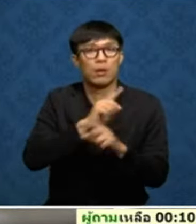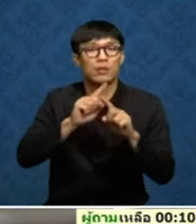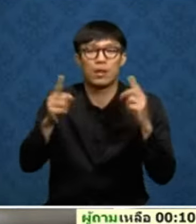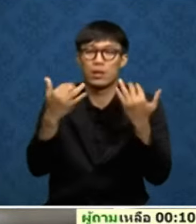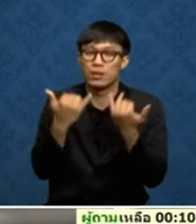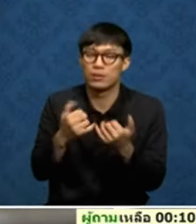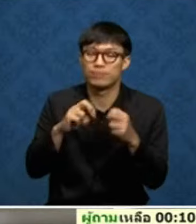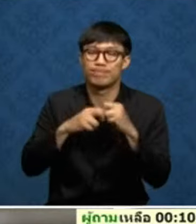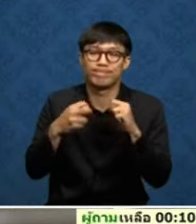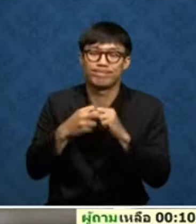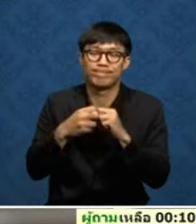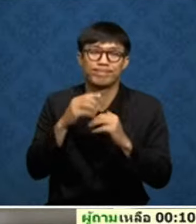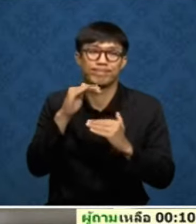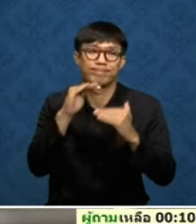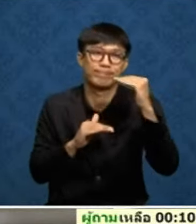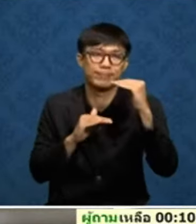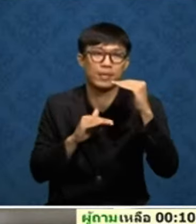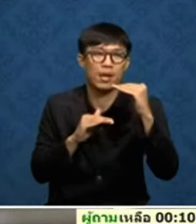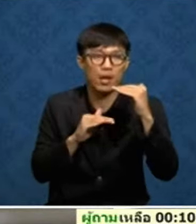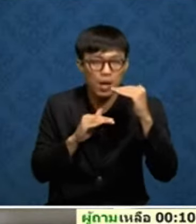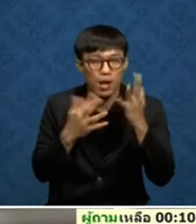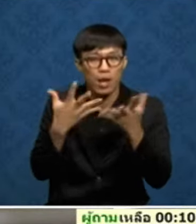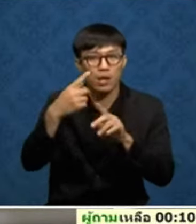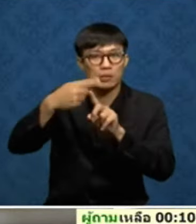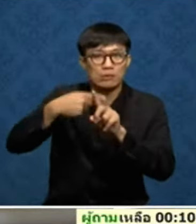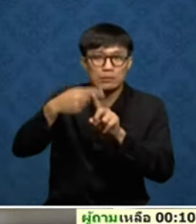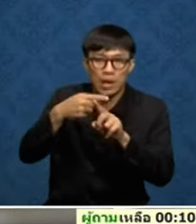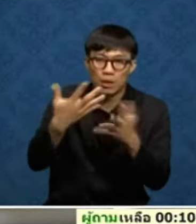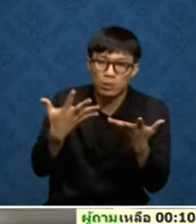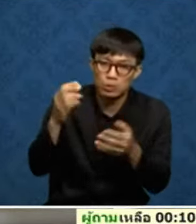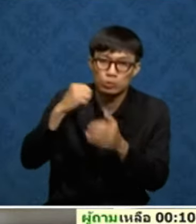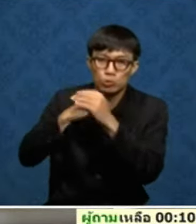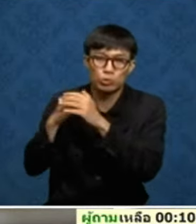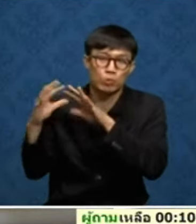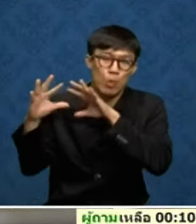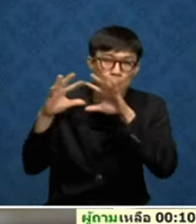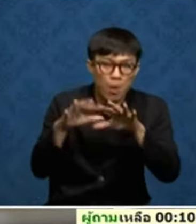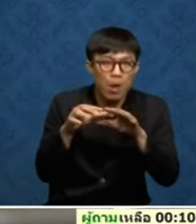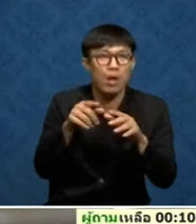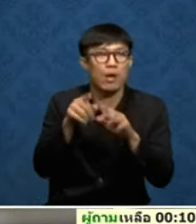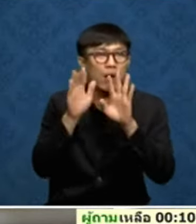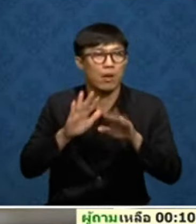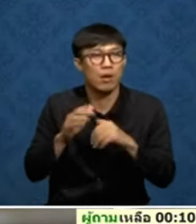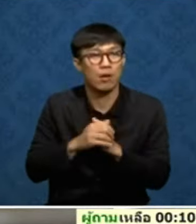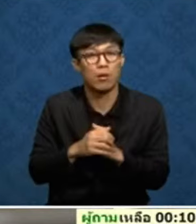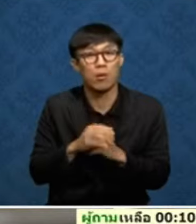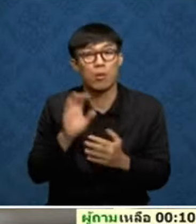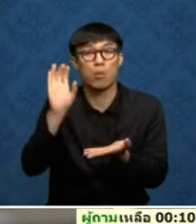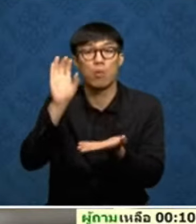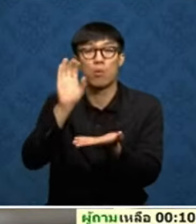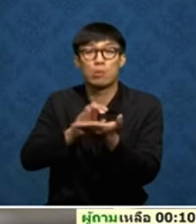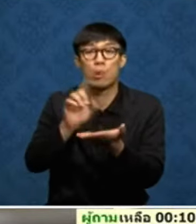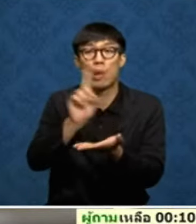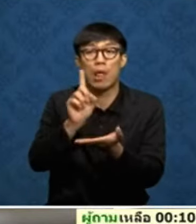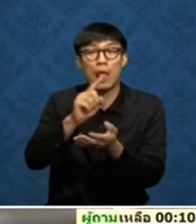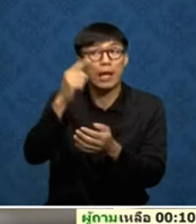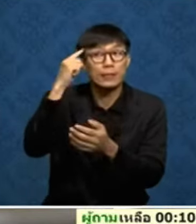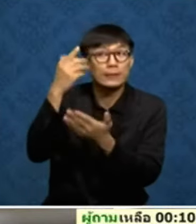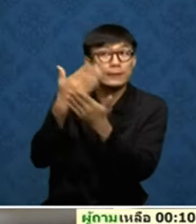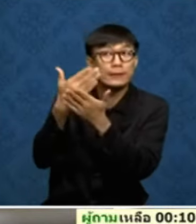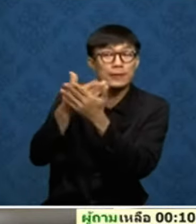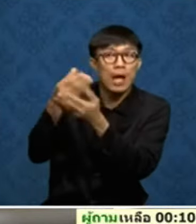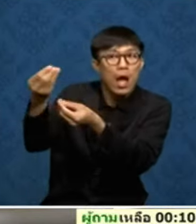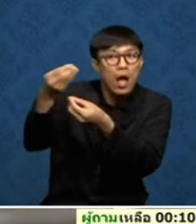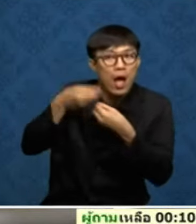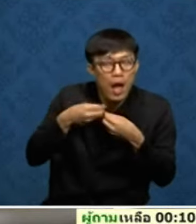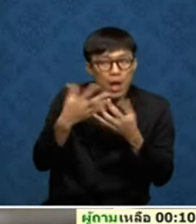เอาเปรียบมาเปิดให้เป็นเขตเช่าเมืองเช่าแบบนี้ครับเวลาเราพูดถึงการลงทุนนะครับก็นึกภาพเลยครับเขาก็ขนต้องขนเงินเข้ามาแล้วมาใช้